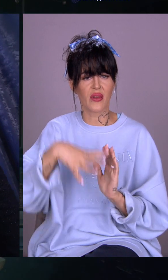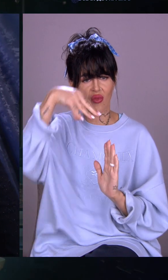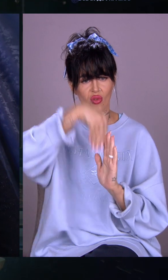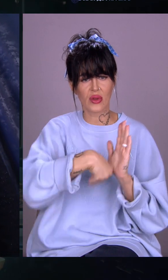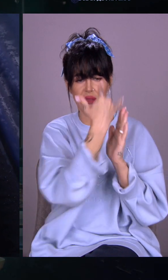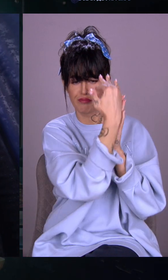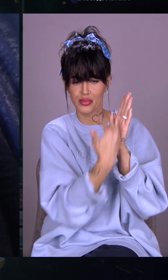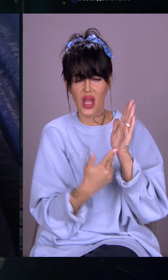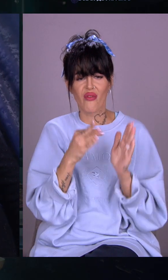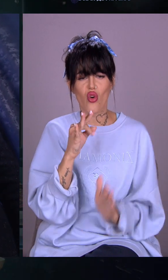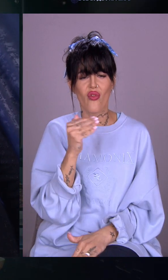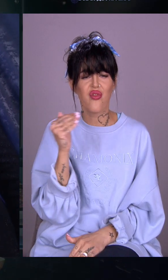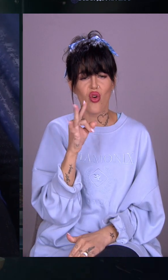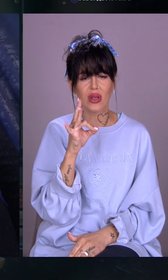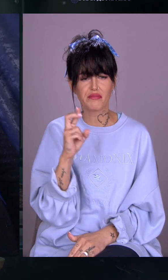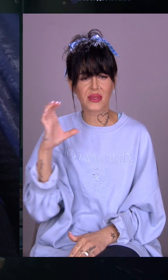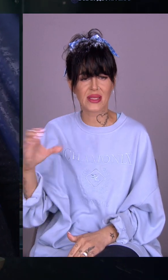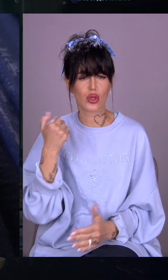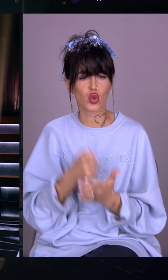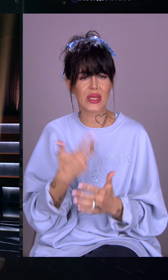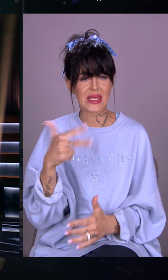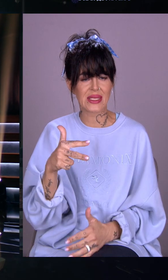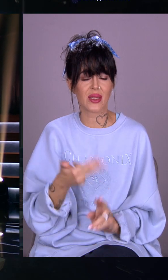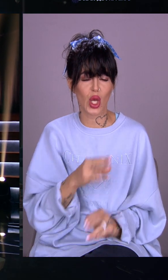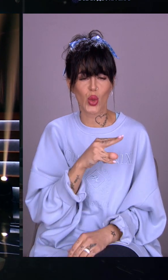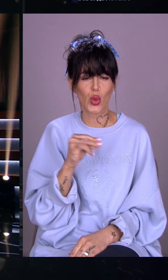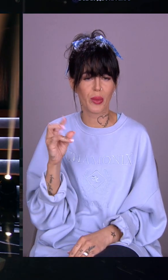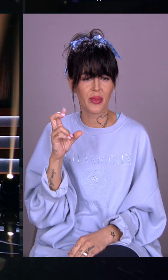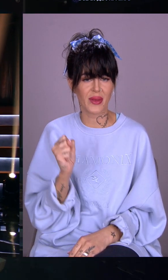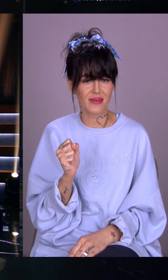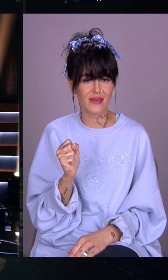Forbes 30 до 30, Любов Галан. Зустрічаємо.